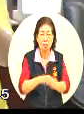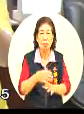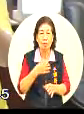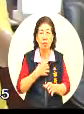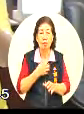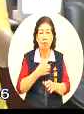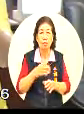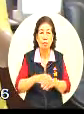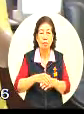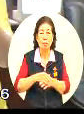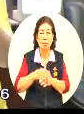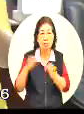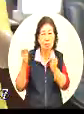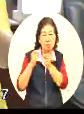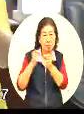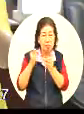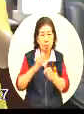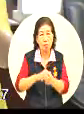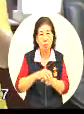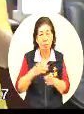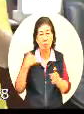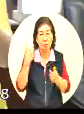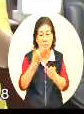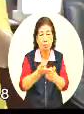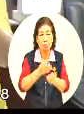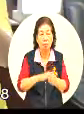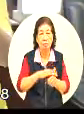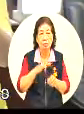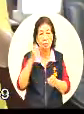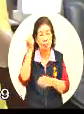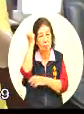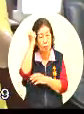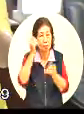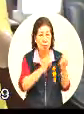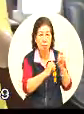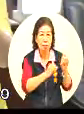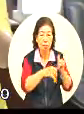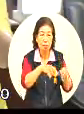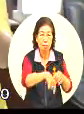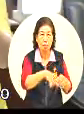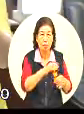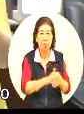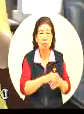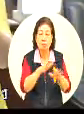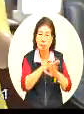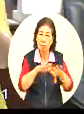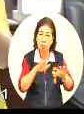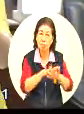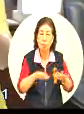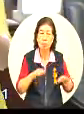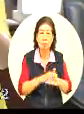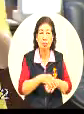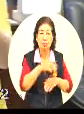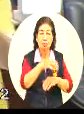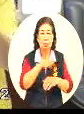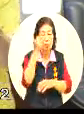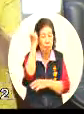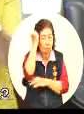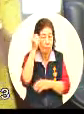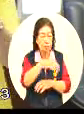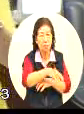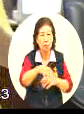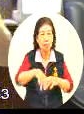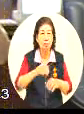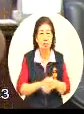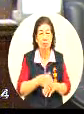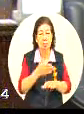以我们应该还给我们的住户居民哦一个非常平平安安的一个居住环境。而且要